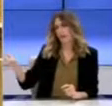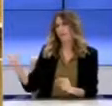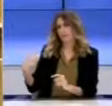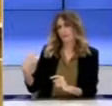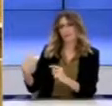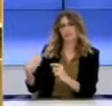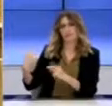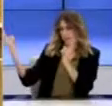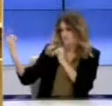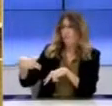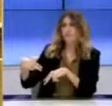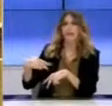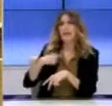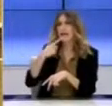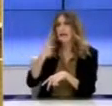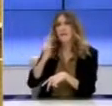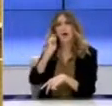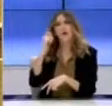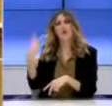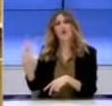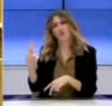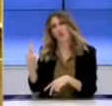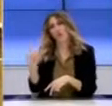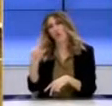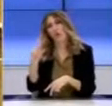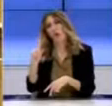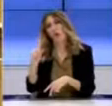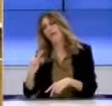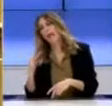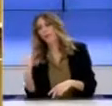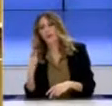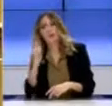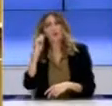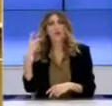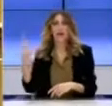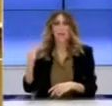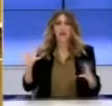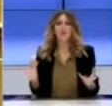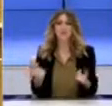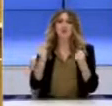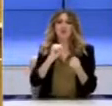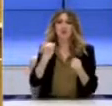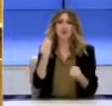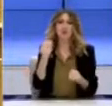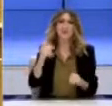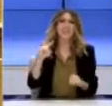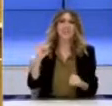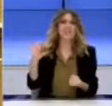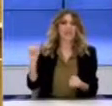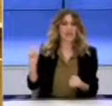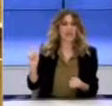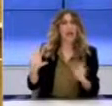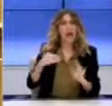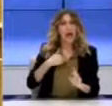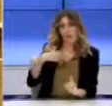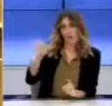συμβουλή των ειδικών, οι οποίοι έχουν τόσα συνεισφέρει στην υποστήριξη των δημόσιων